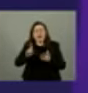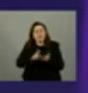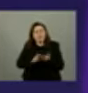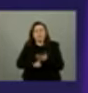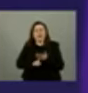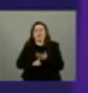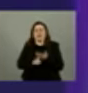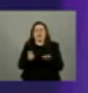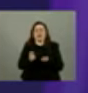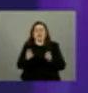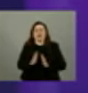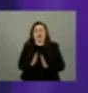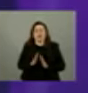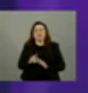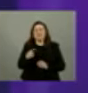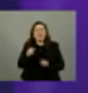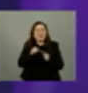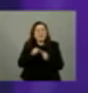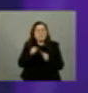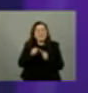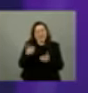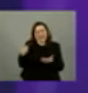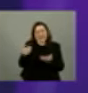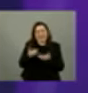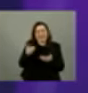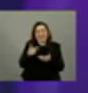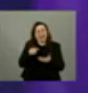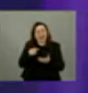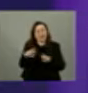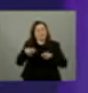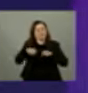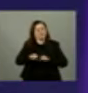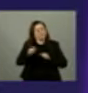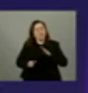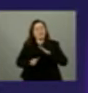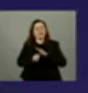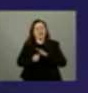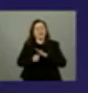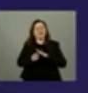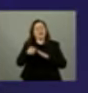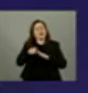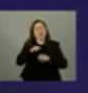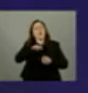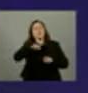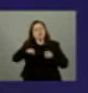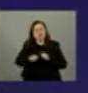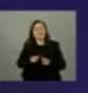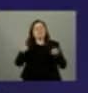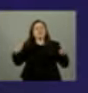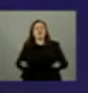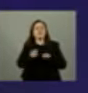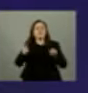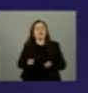στην διαδικασία που υποτίθεται ότι ξεκίνησε. Αυτό δεν λέει με βεβαιότητα ότι θα γίνουν εσωκομματικές εκλογές.